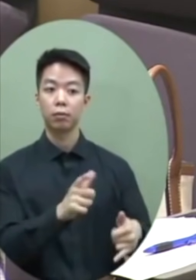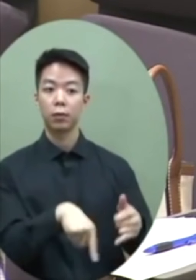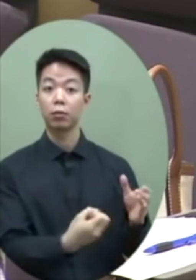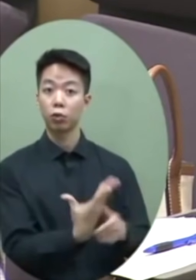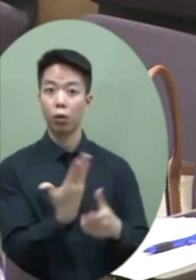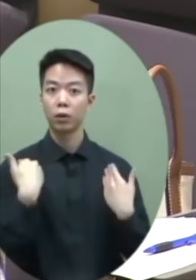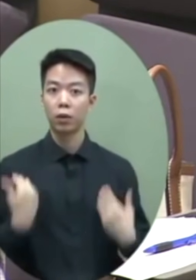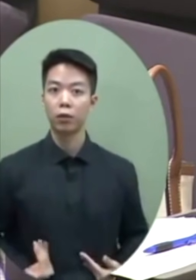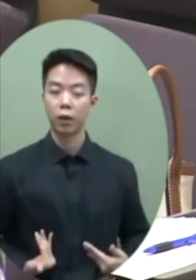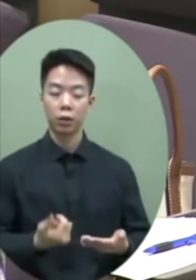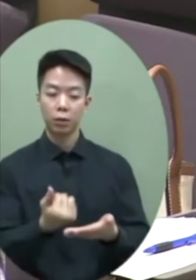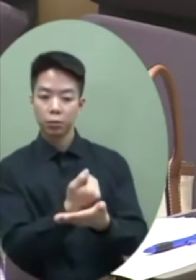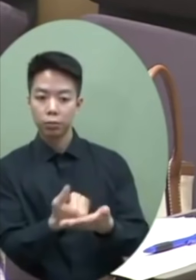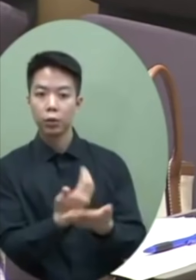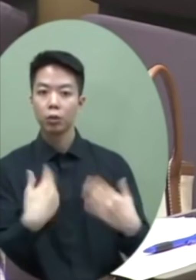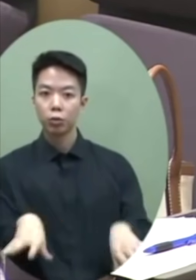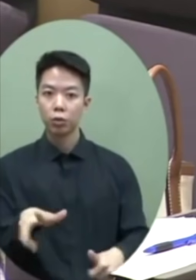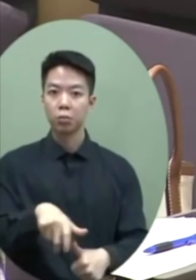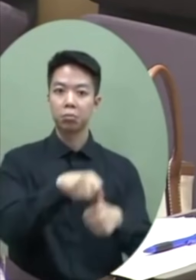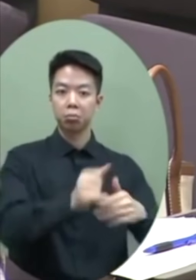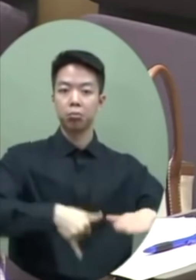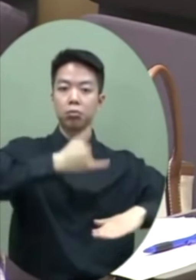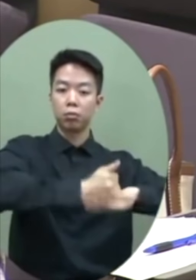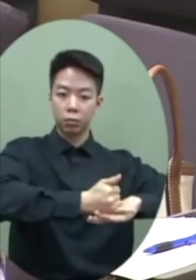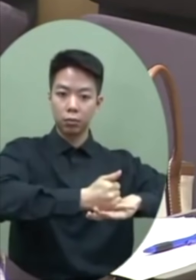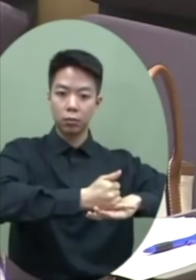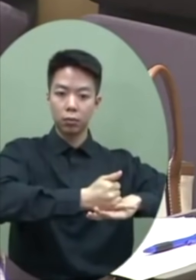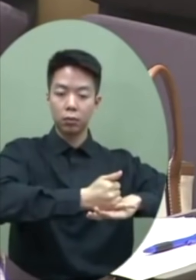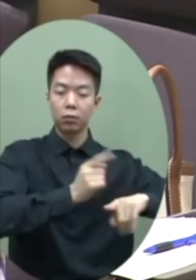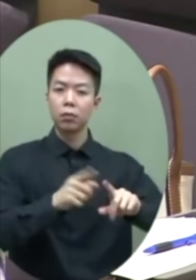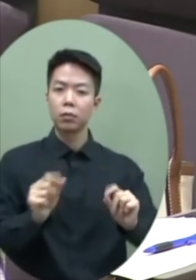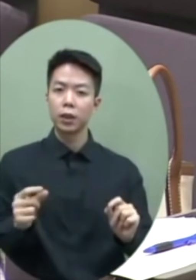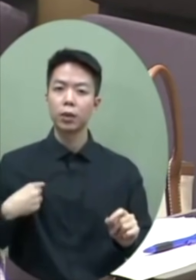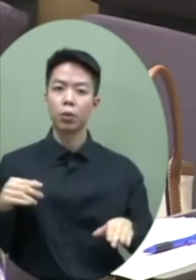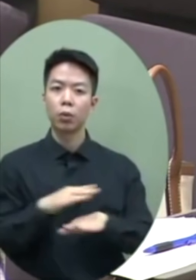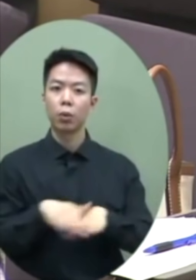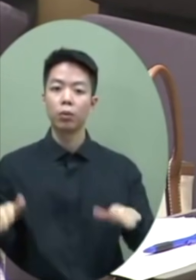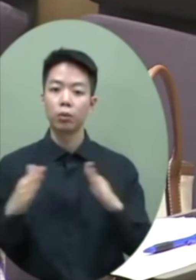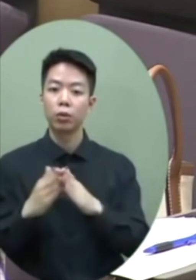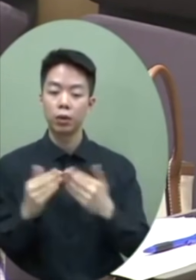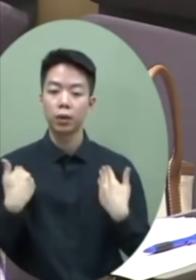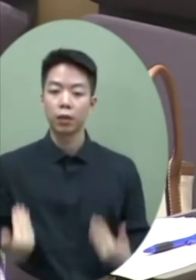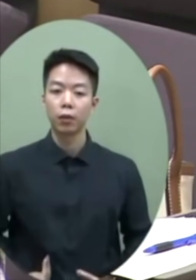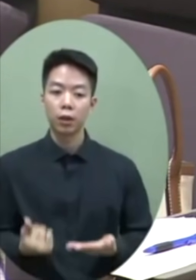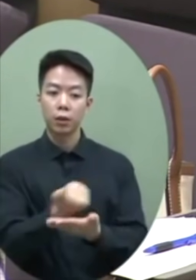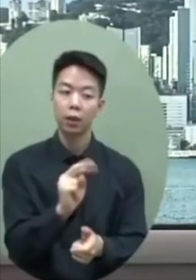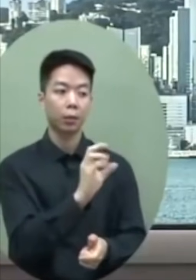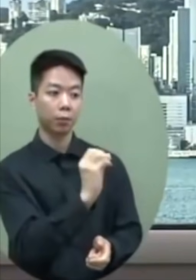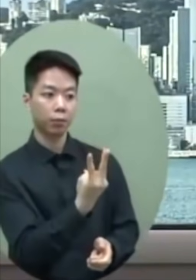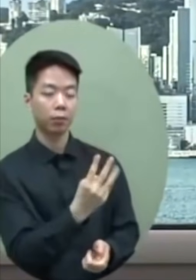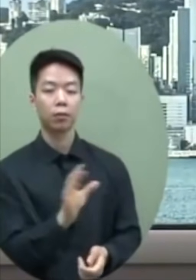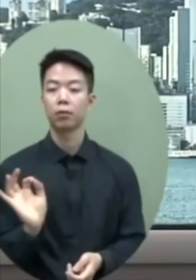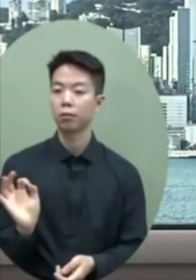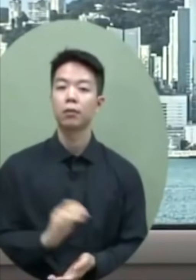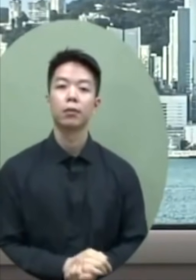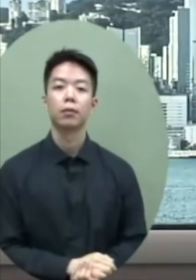先至入去呢、這個國安處嗰度做嘢。咁其實係咪國安處呢個資格審查係當中有啲問題咧？唔該。